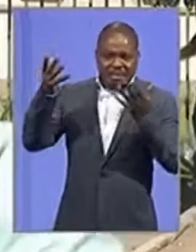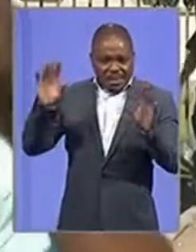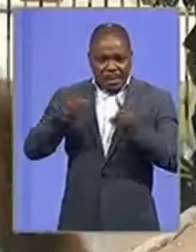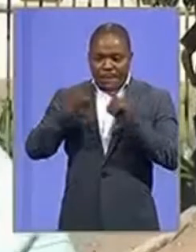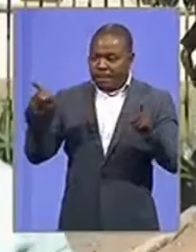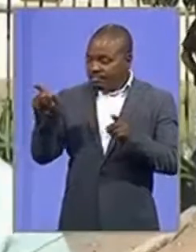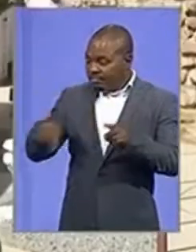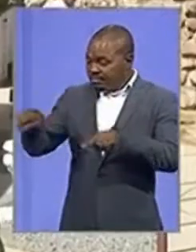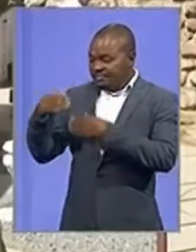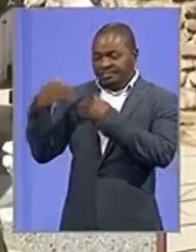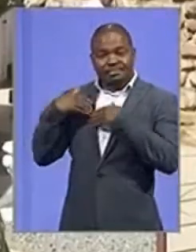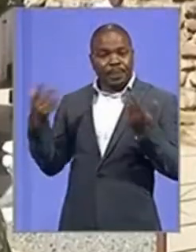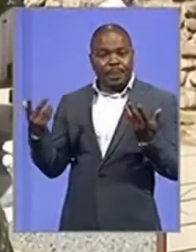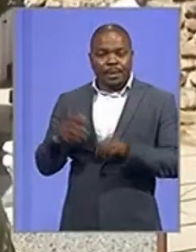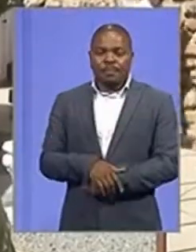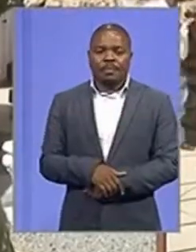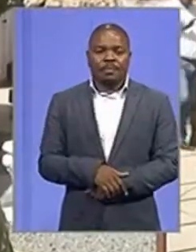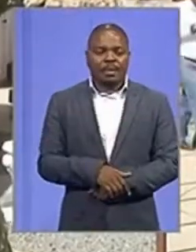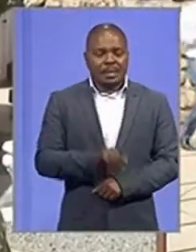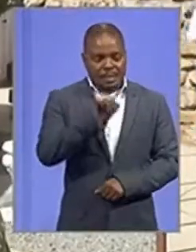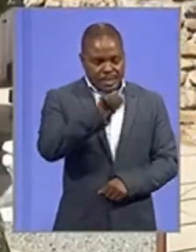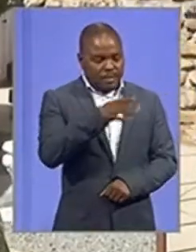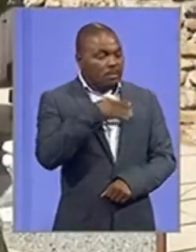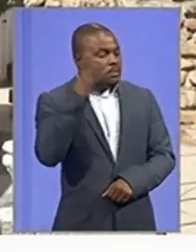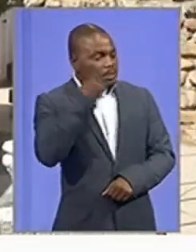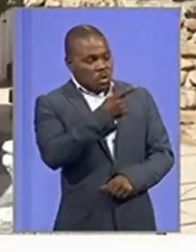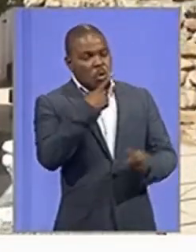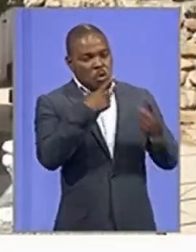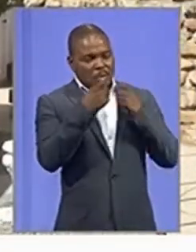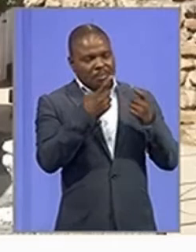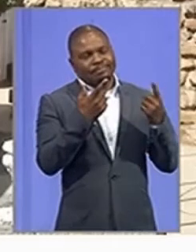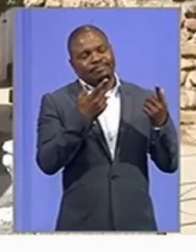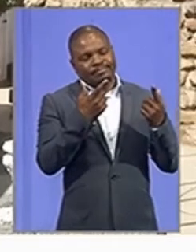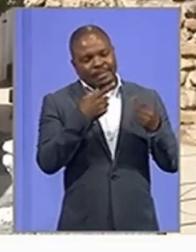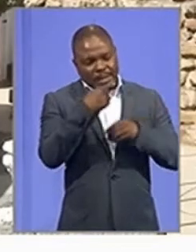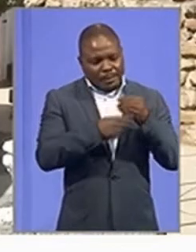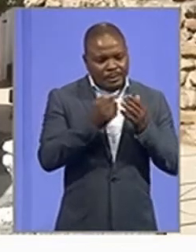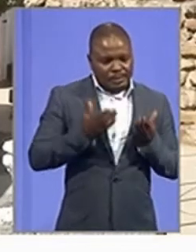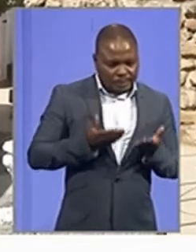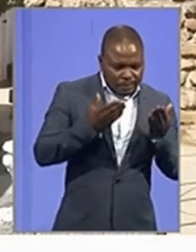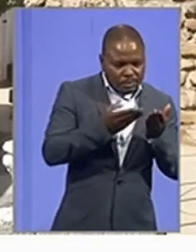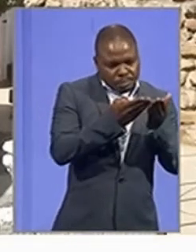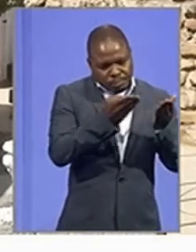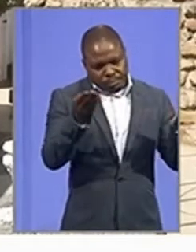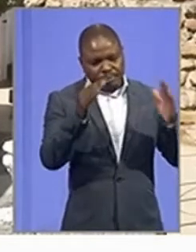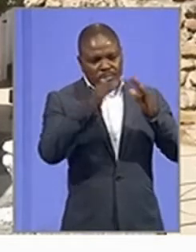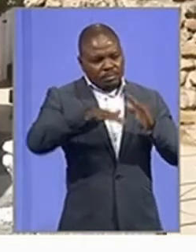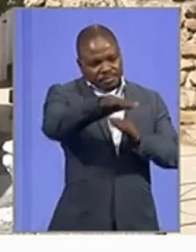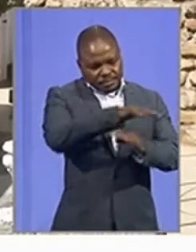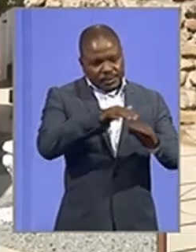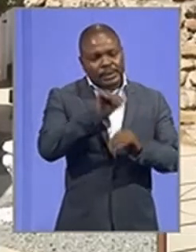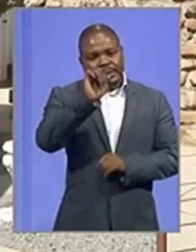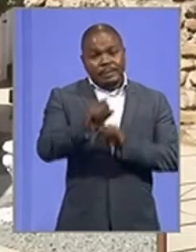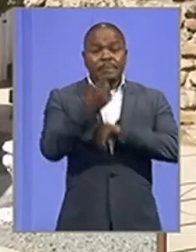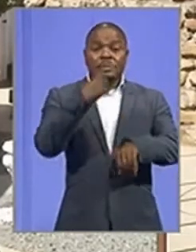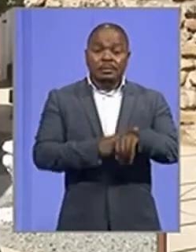ho accountiswa. Re a utlwa hore ba a iballa ka ditshebeletso ka hara motse. Ha e qale o etsala re ile ra utlwa